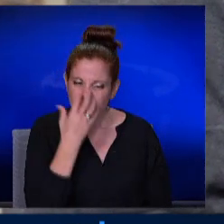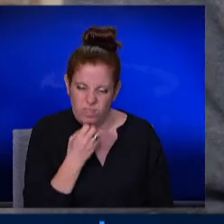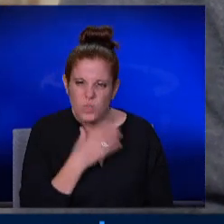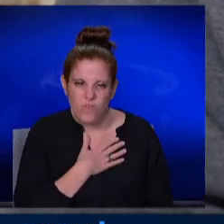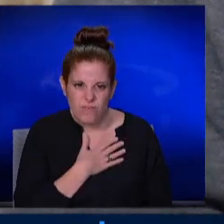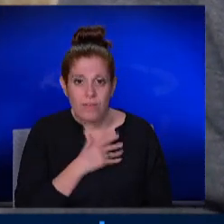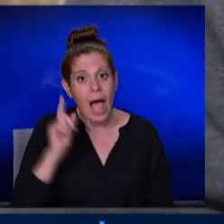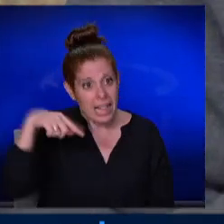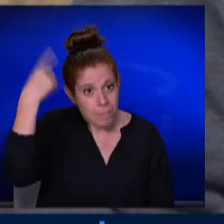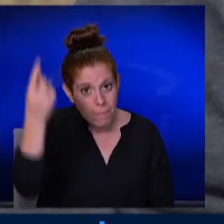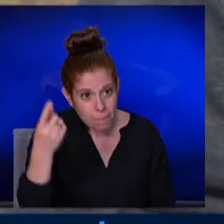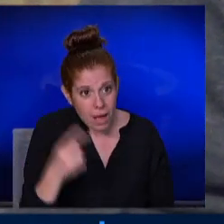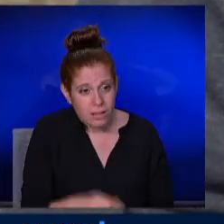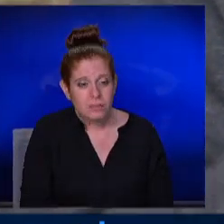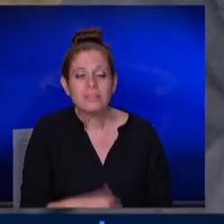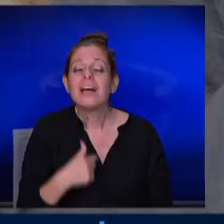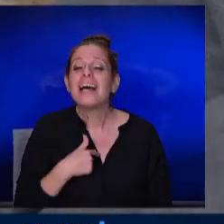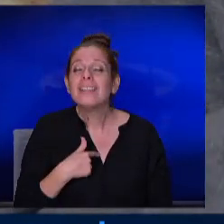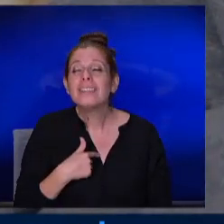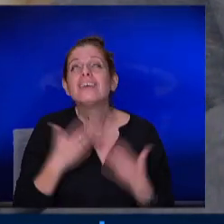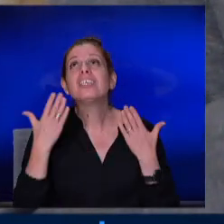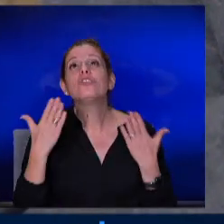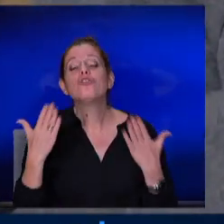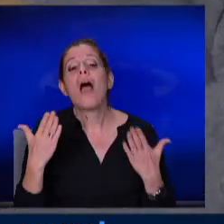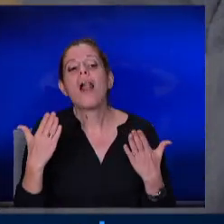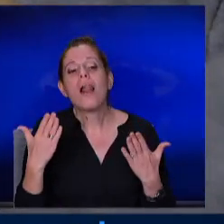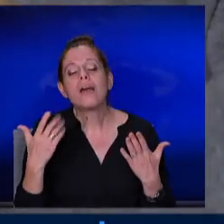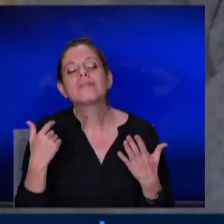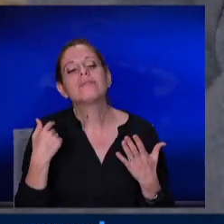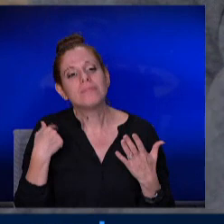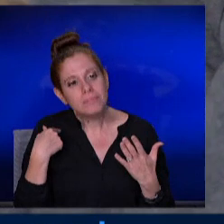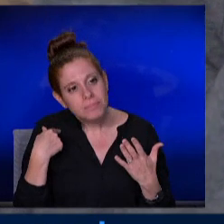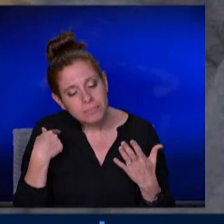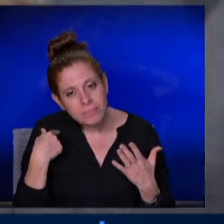לפעם הבאה. אני, אינשאללה,